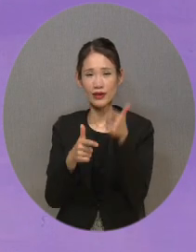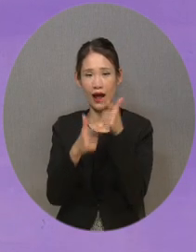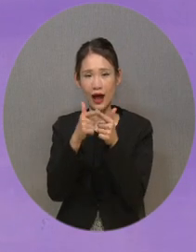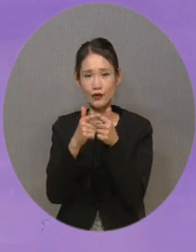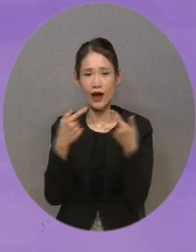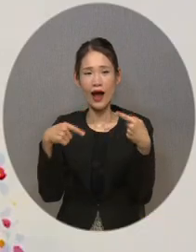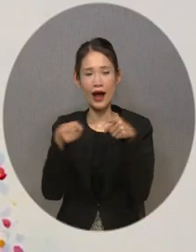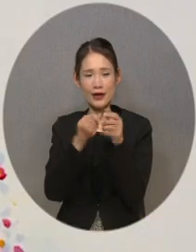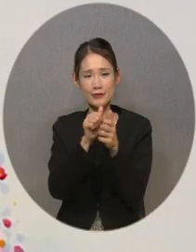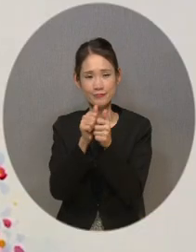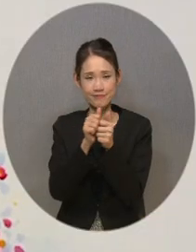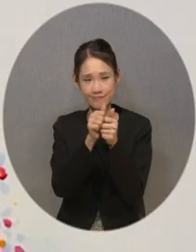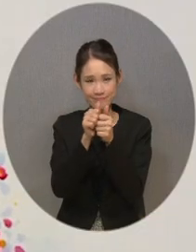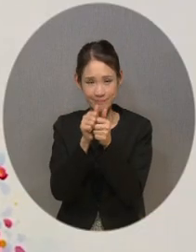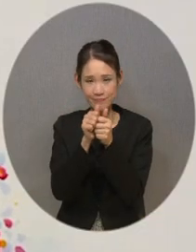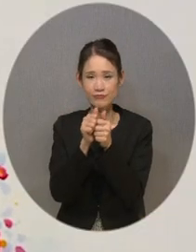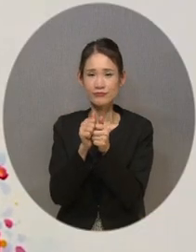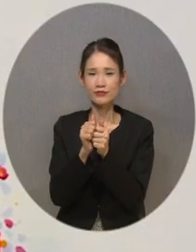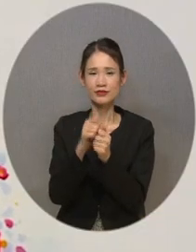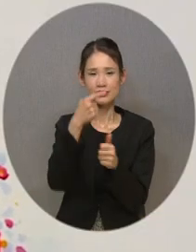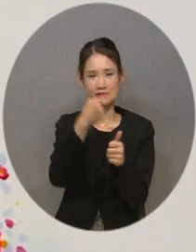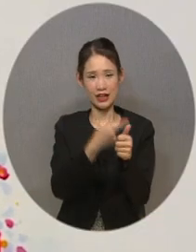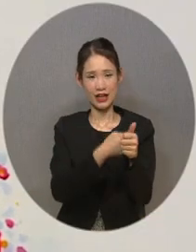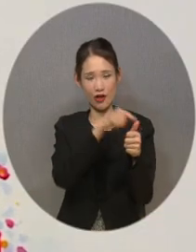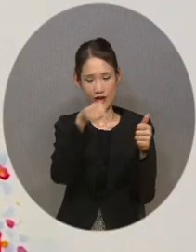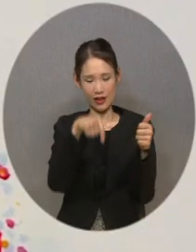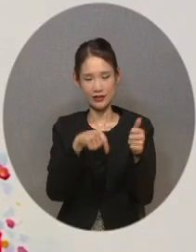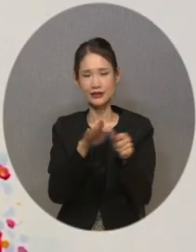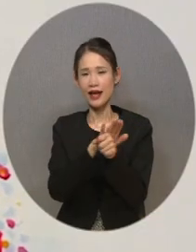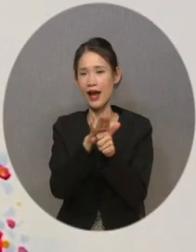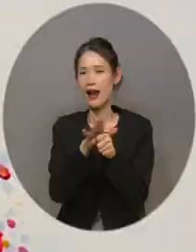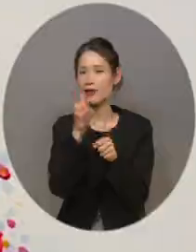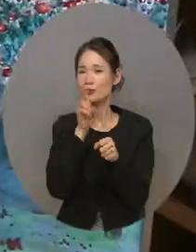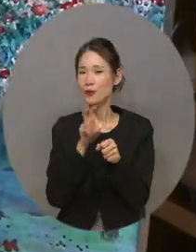공생의 관계로 자연 속에서 사랑을 노래합니다.